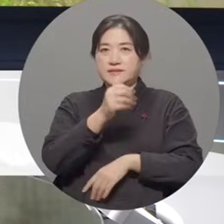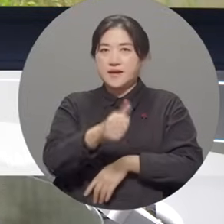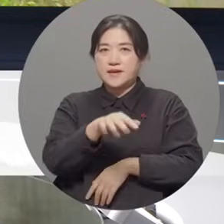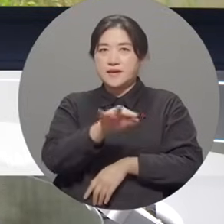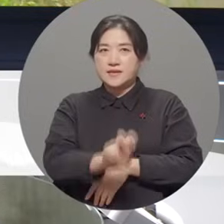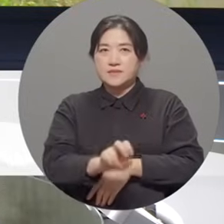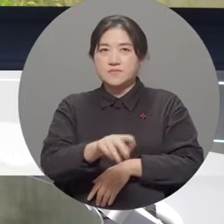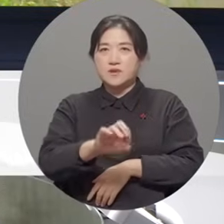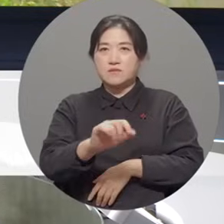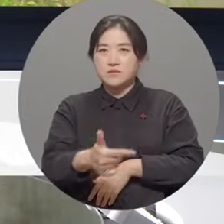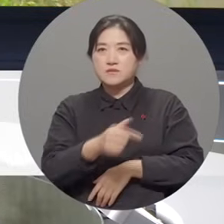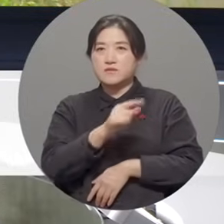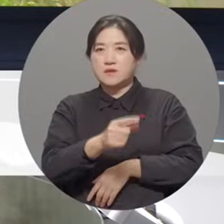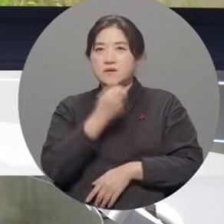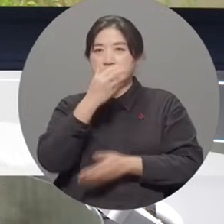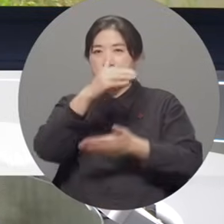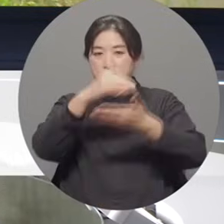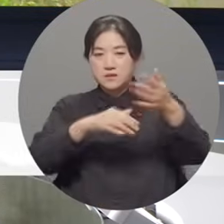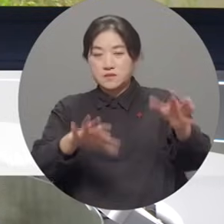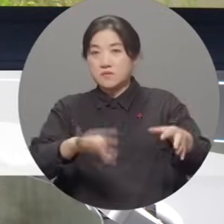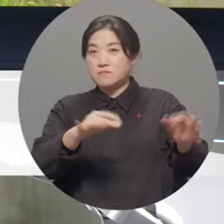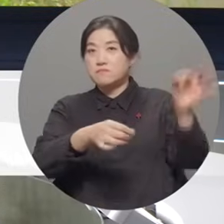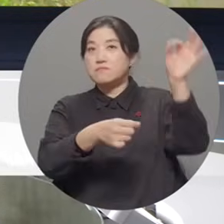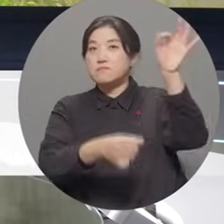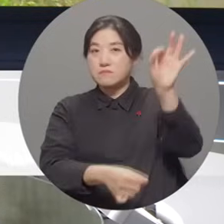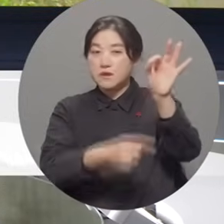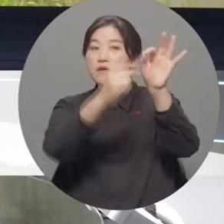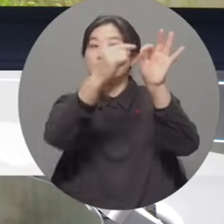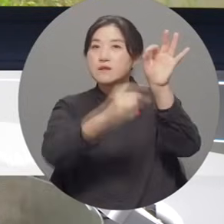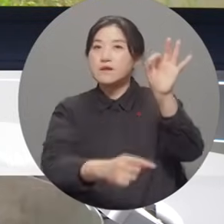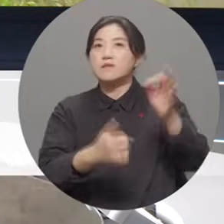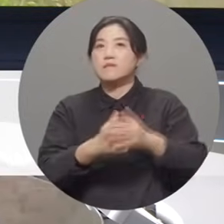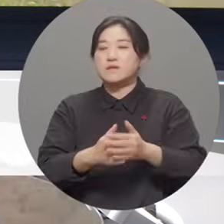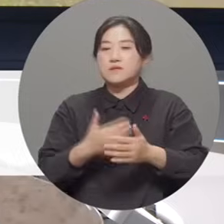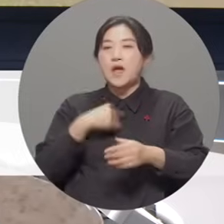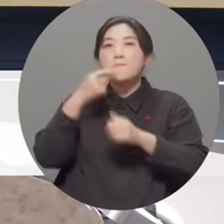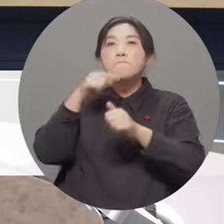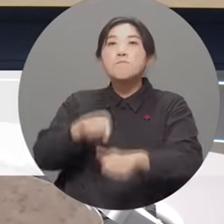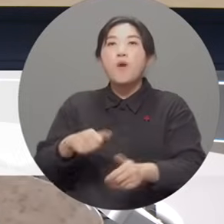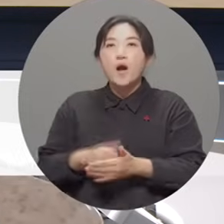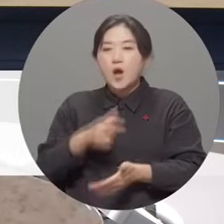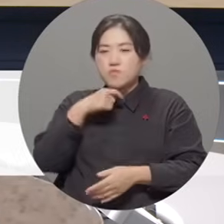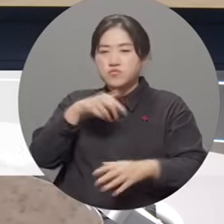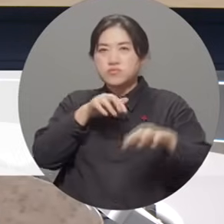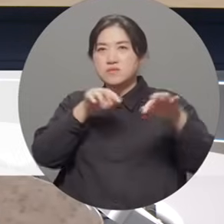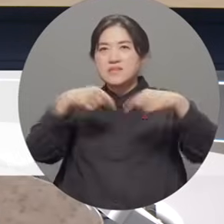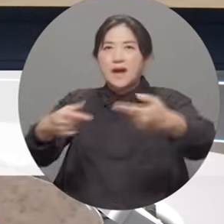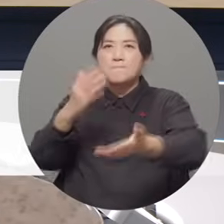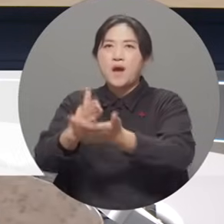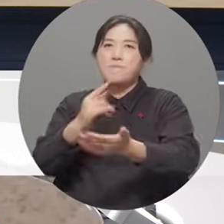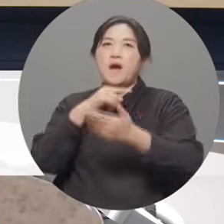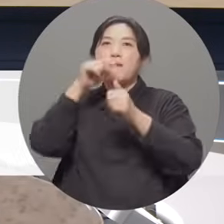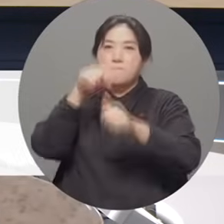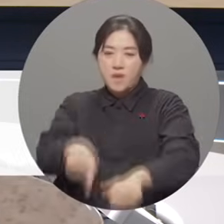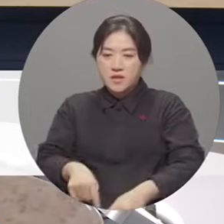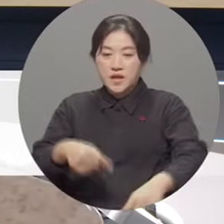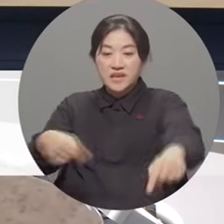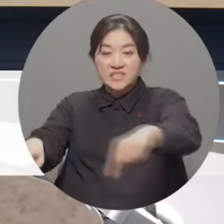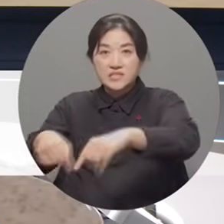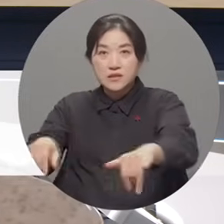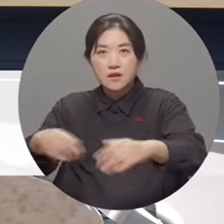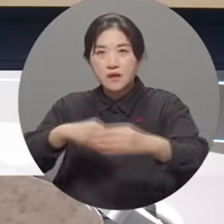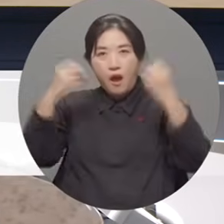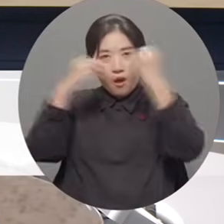전 사단장의 진술서도 처음으로 공개가 됐는데요. 자신은 물에 들어가지 말라고 지시했는데 현장 지휘관들이